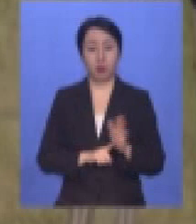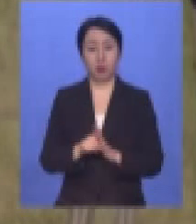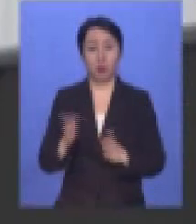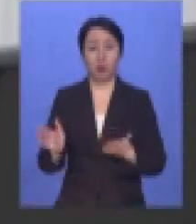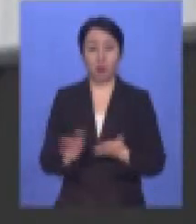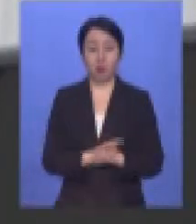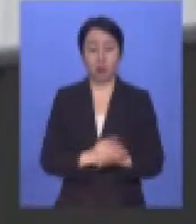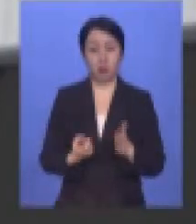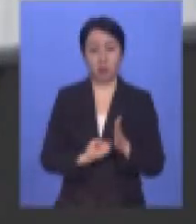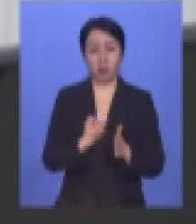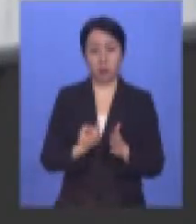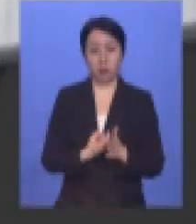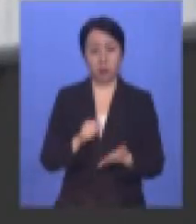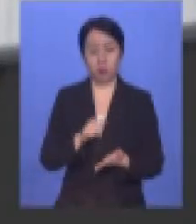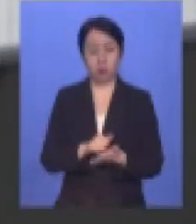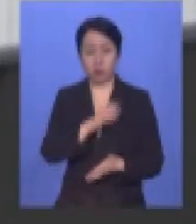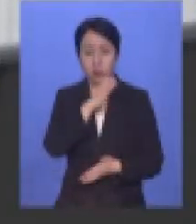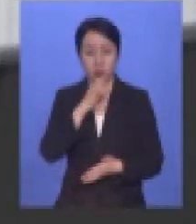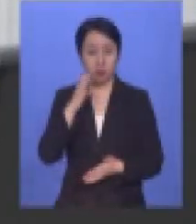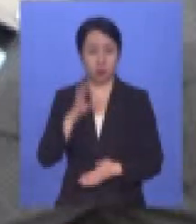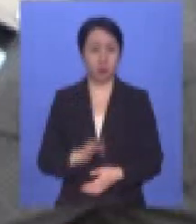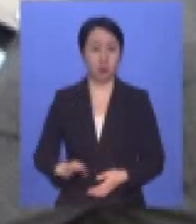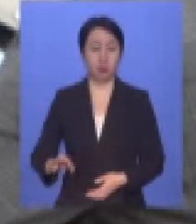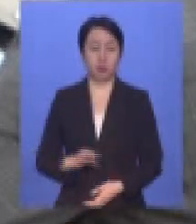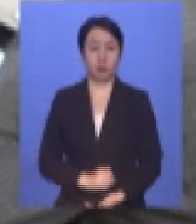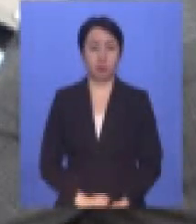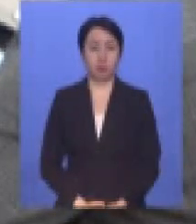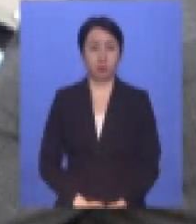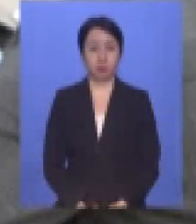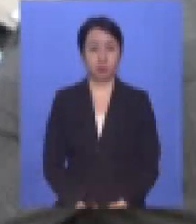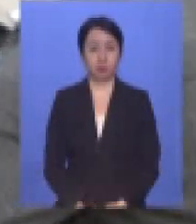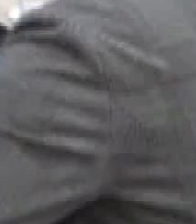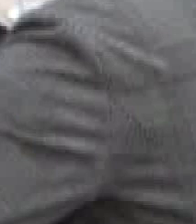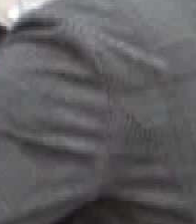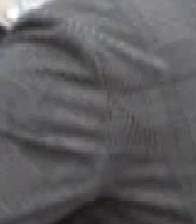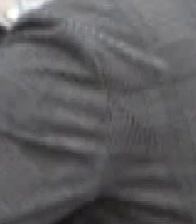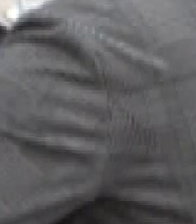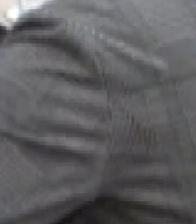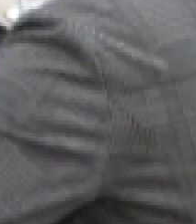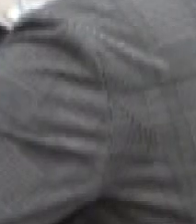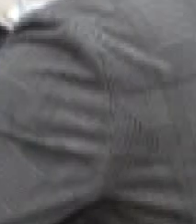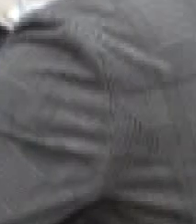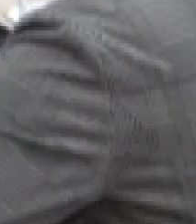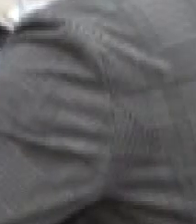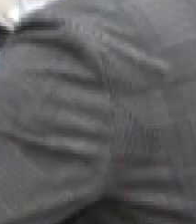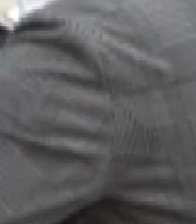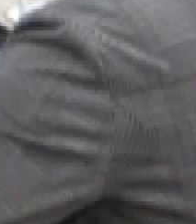каталога археологических свидетельств Северного Казахстана. Лаура Рагимова, Анатолий Беланок, служба новостей.